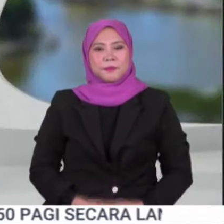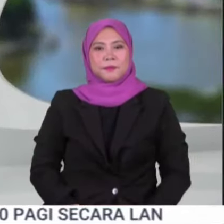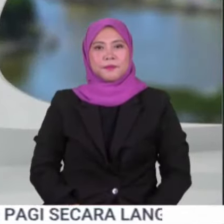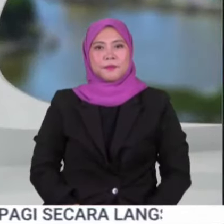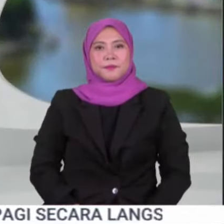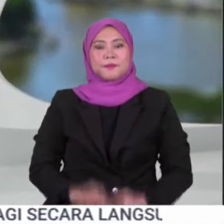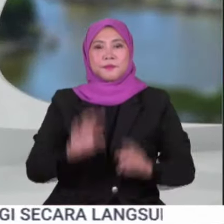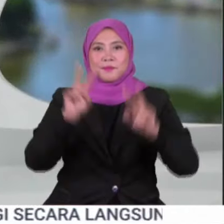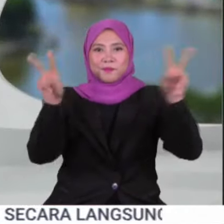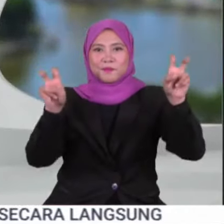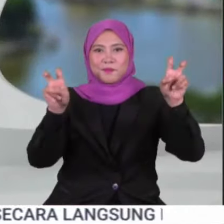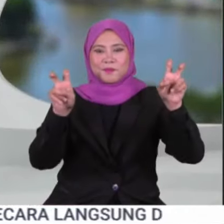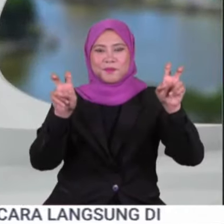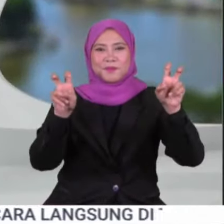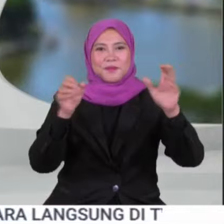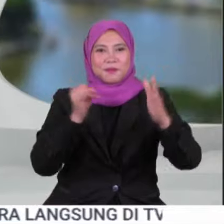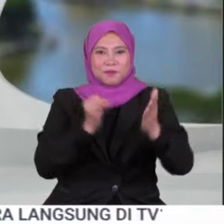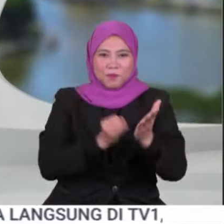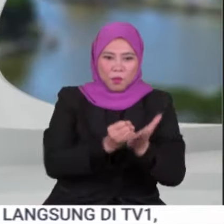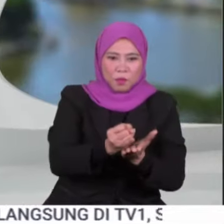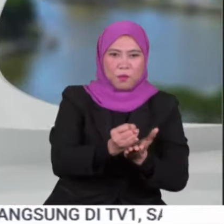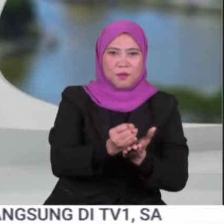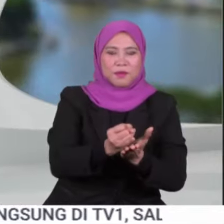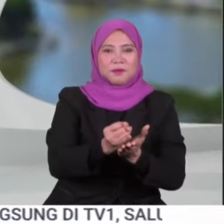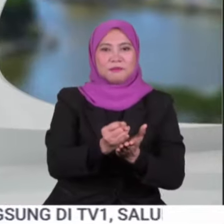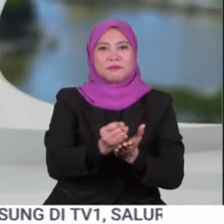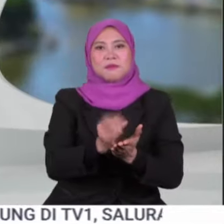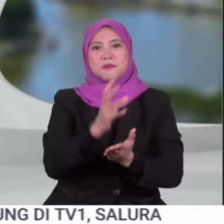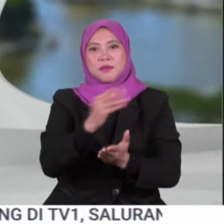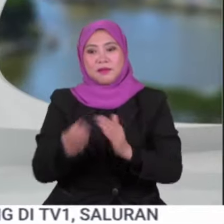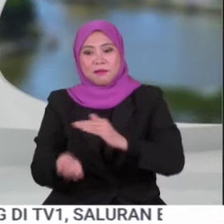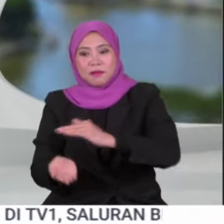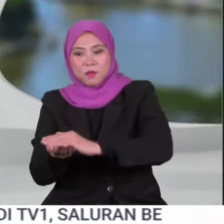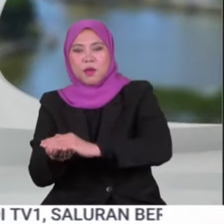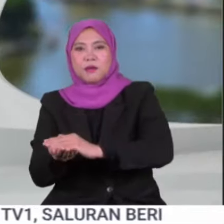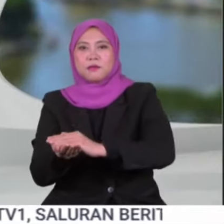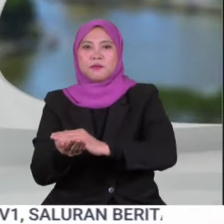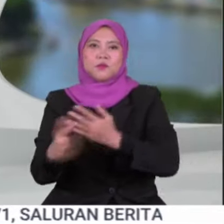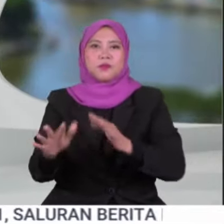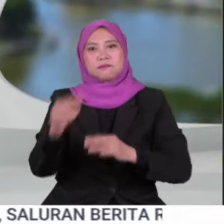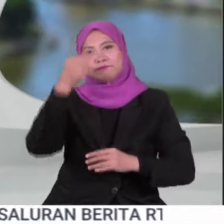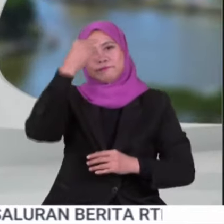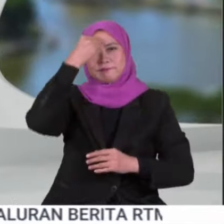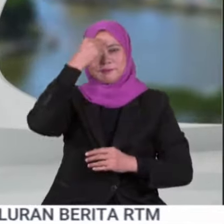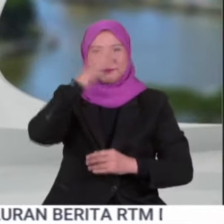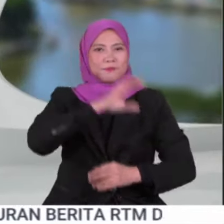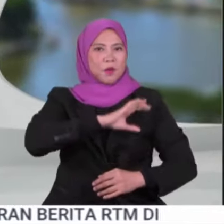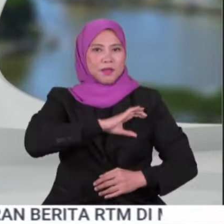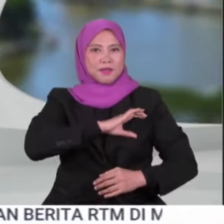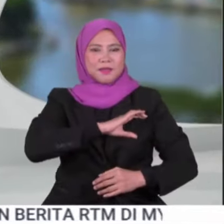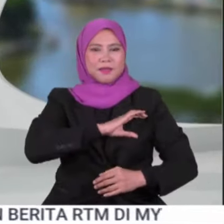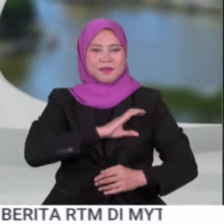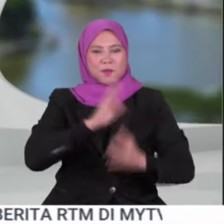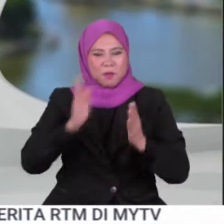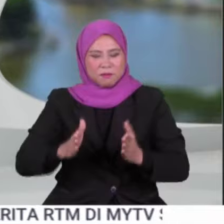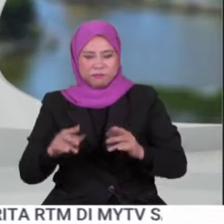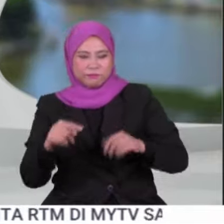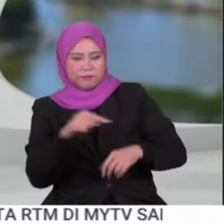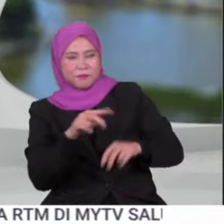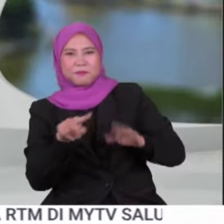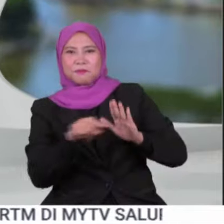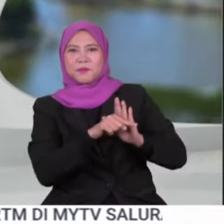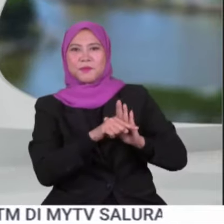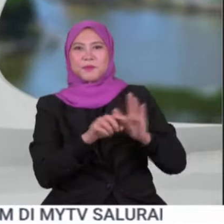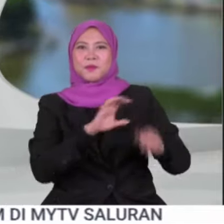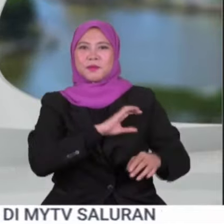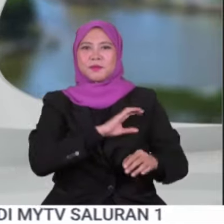Isu integriti dan rasuah yang menjadi stigma terhadap pasukan polis diraja Malaysia PDRM perlu dikikis. Pesuruhjaya Polis